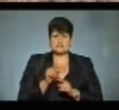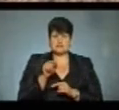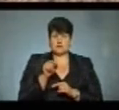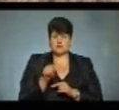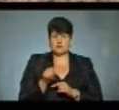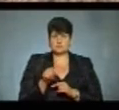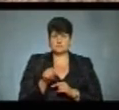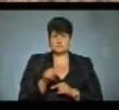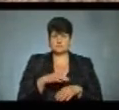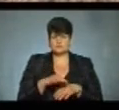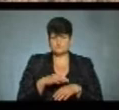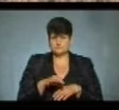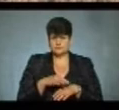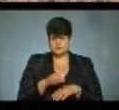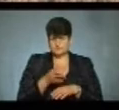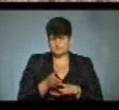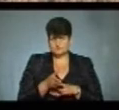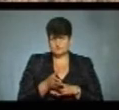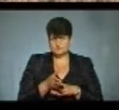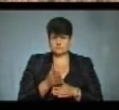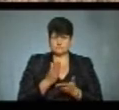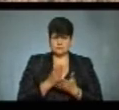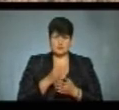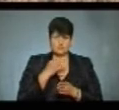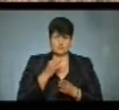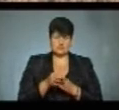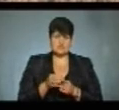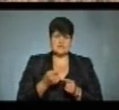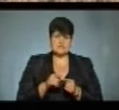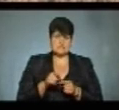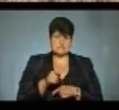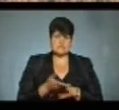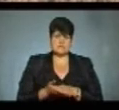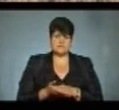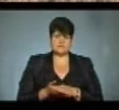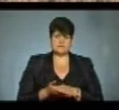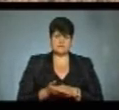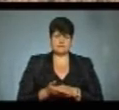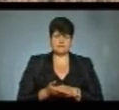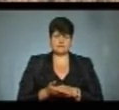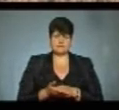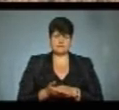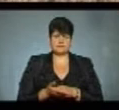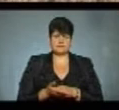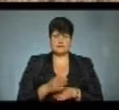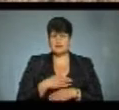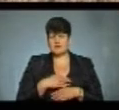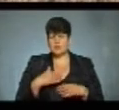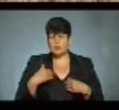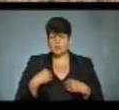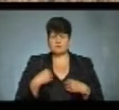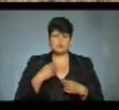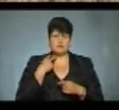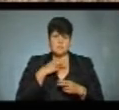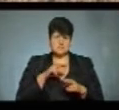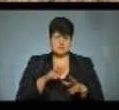за таку наругу понесли якусь відповідальність за це, тобто якусь. Не хочемо, що там садили,